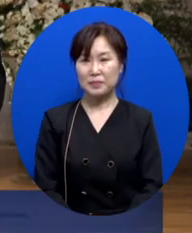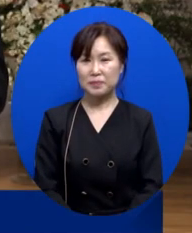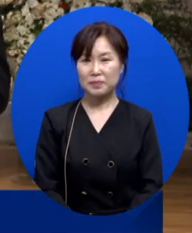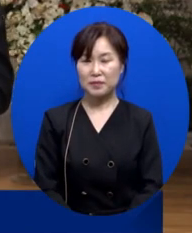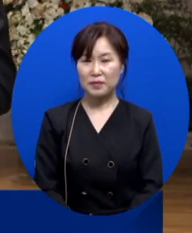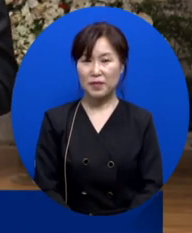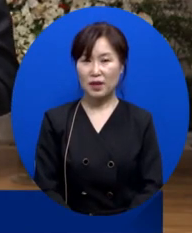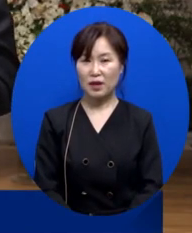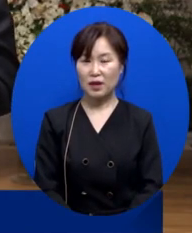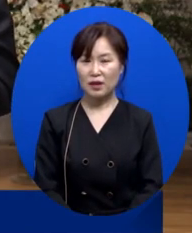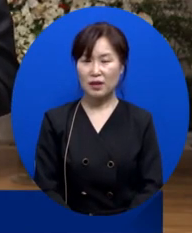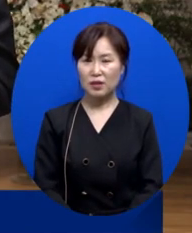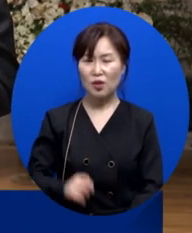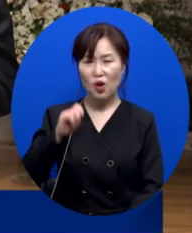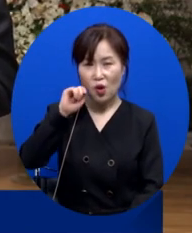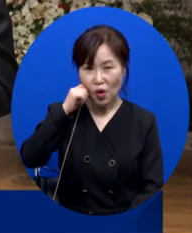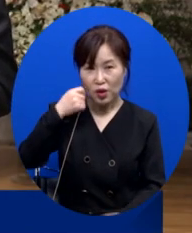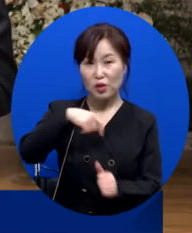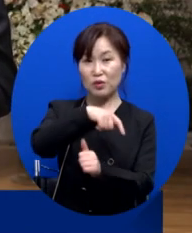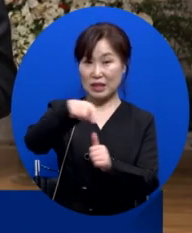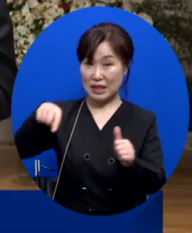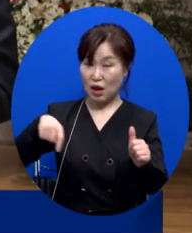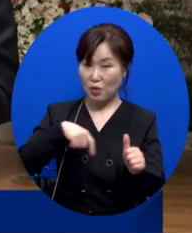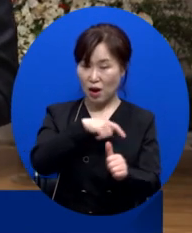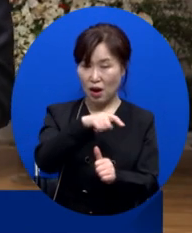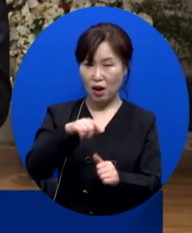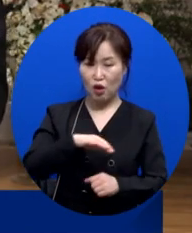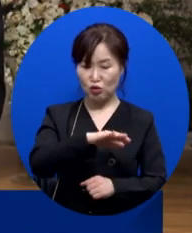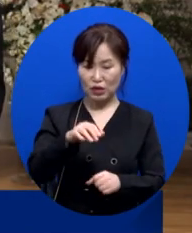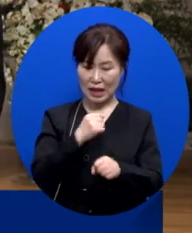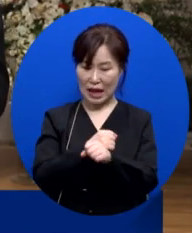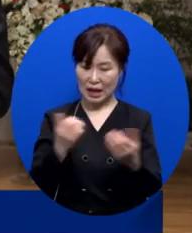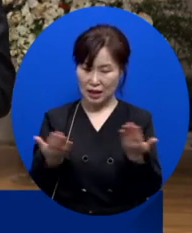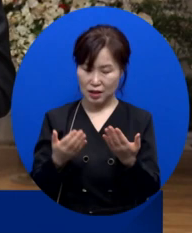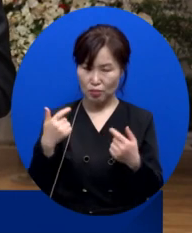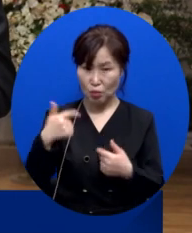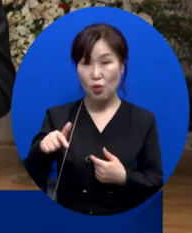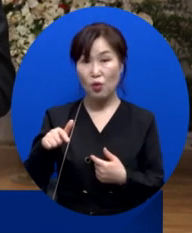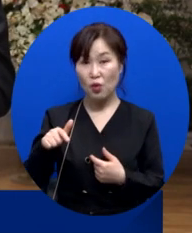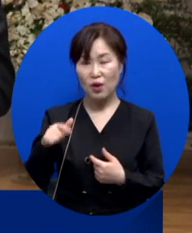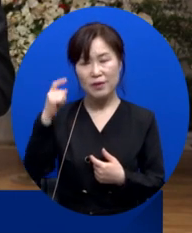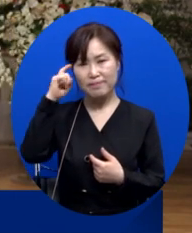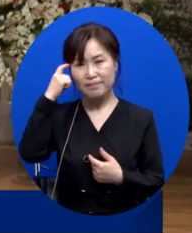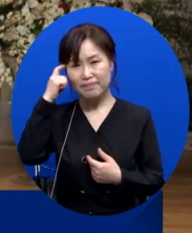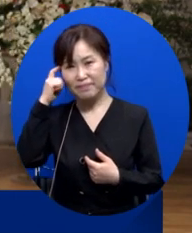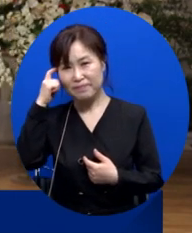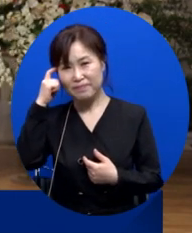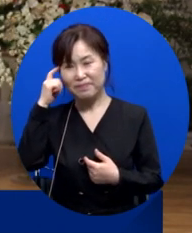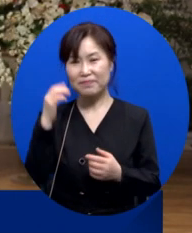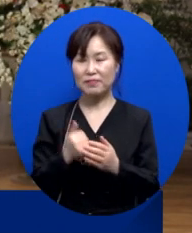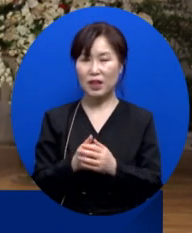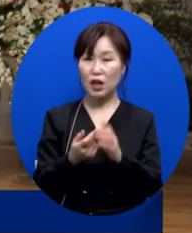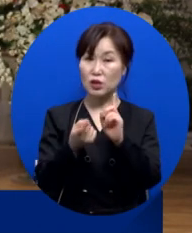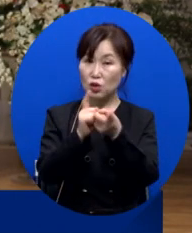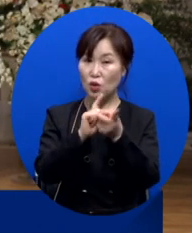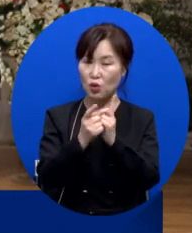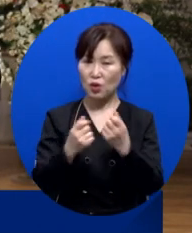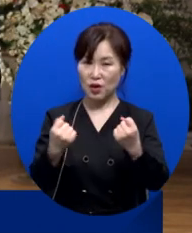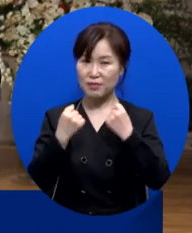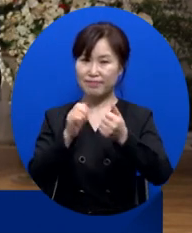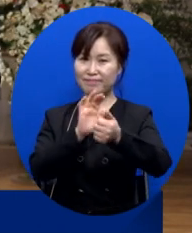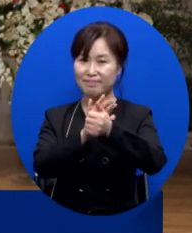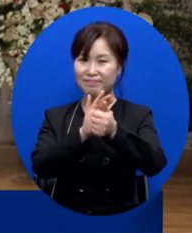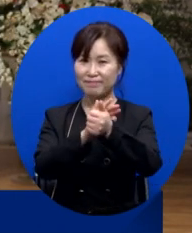이런 코로나 팬덤이 시대의 저희가 해야 할 일이 무엇인가 저희는 이런 걸 생각했지요 정말 서로가 힘이 되고